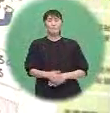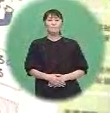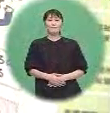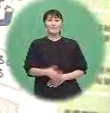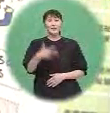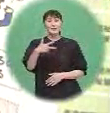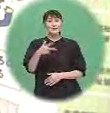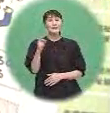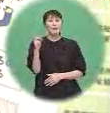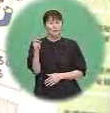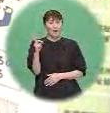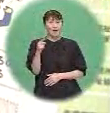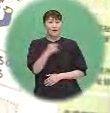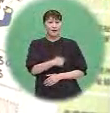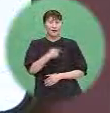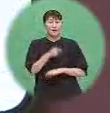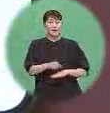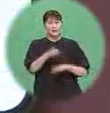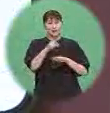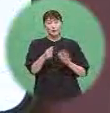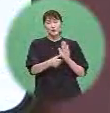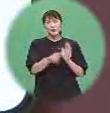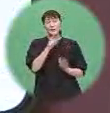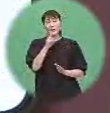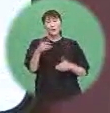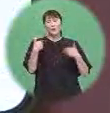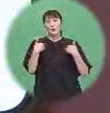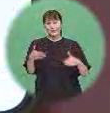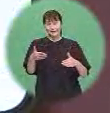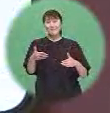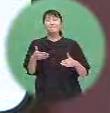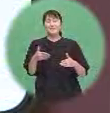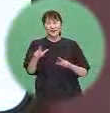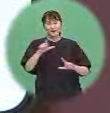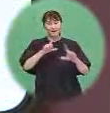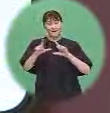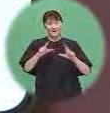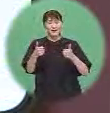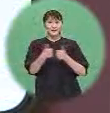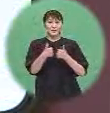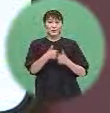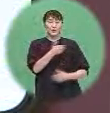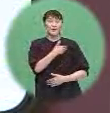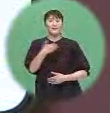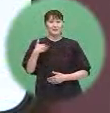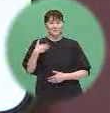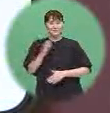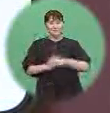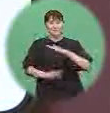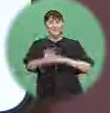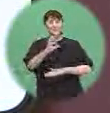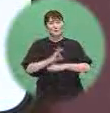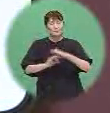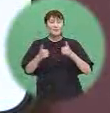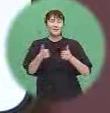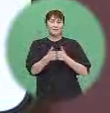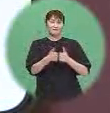市では気軽に匿名で問い合わせができる LINE での相談を24時間受け付けています